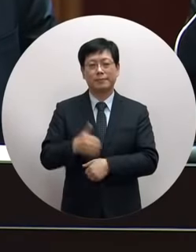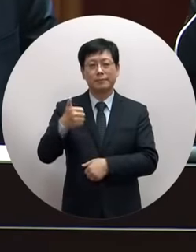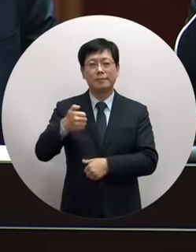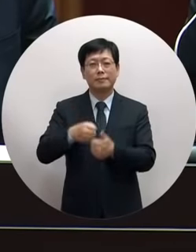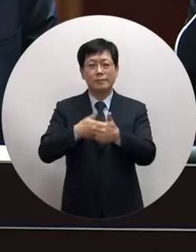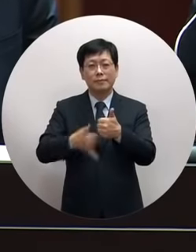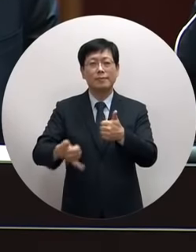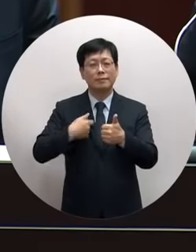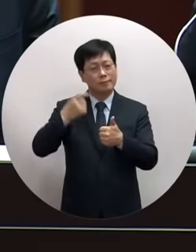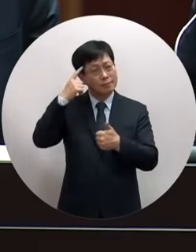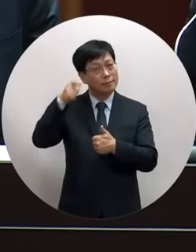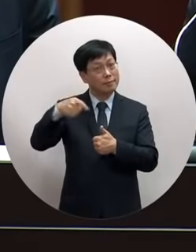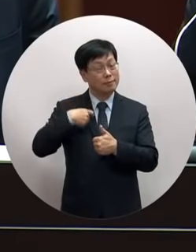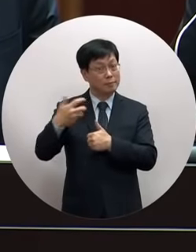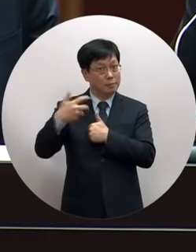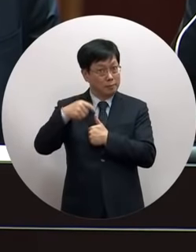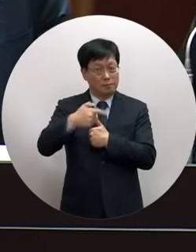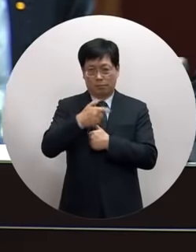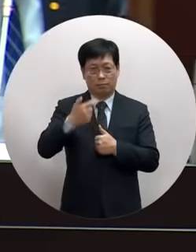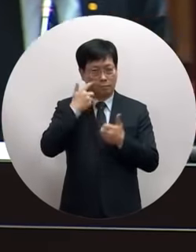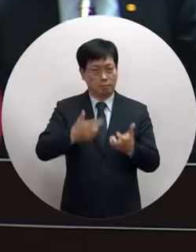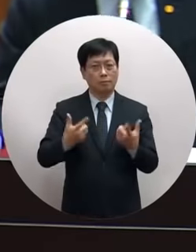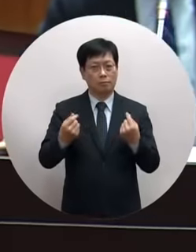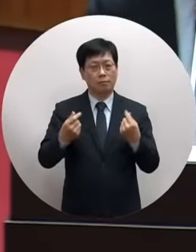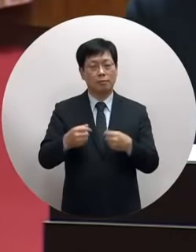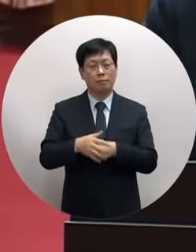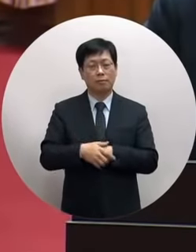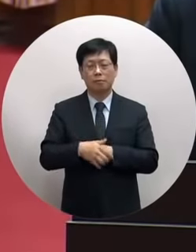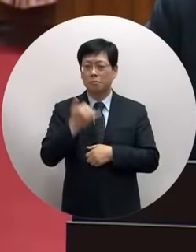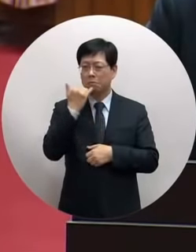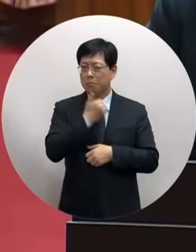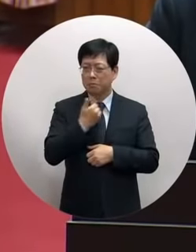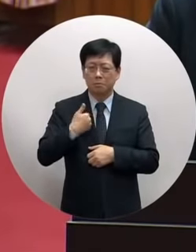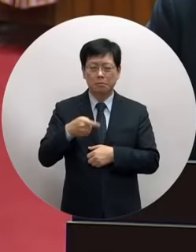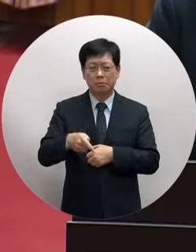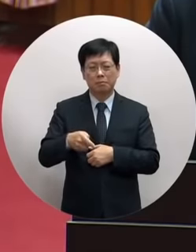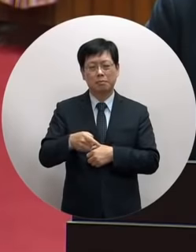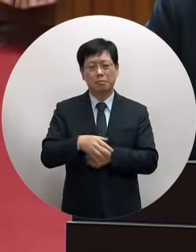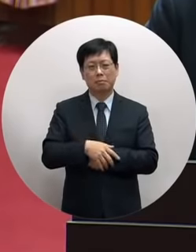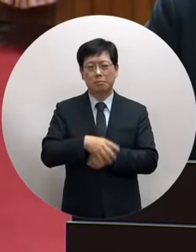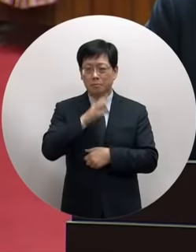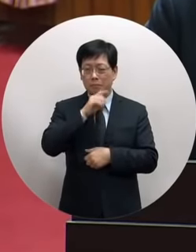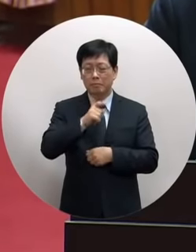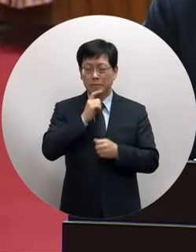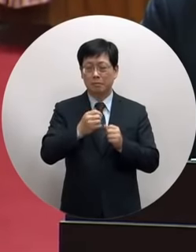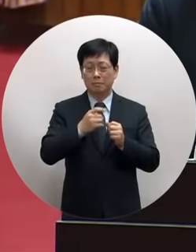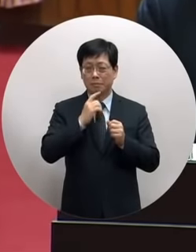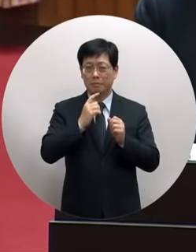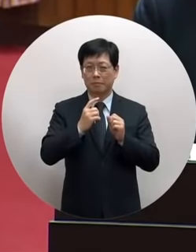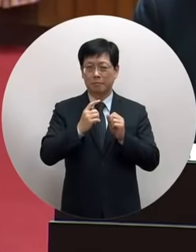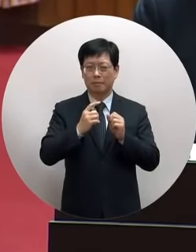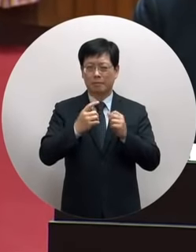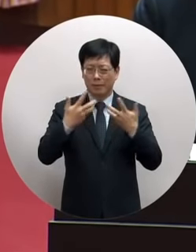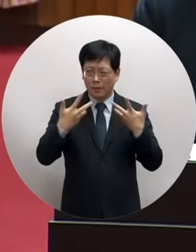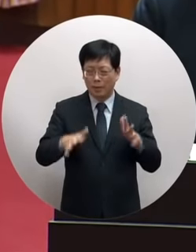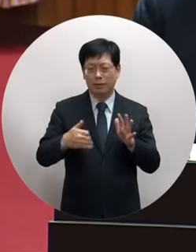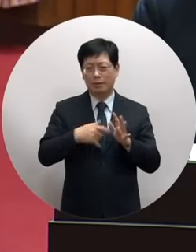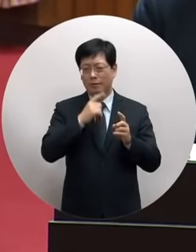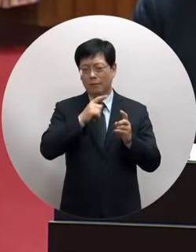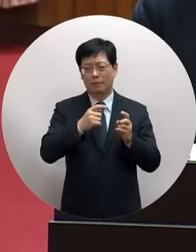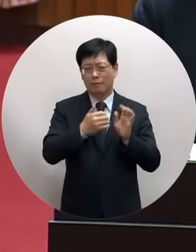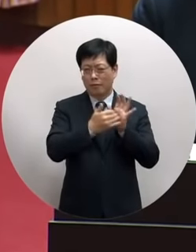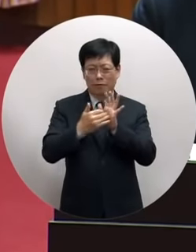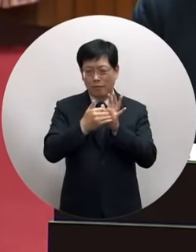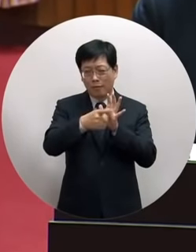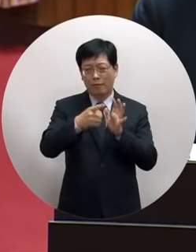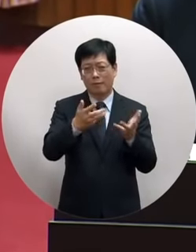委员。我想委员所执行的事情，我们都很重视啊。那也许在某一些这个防疫过程中，所以会有一些延误。